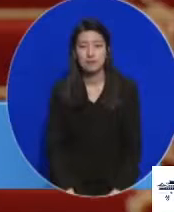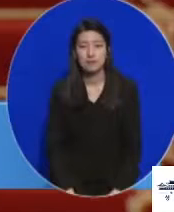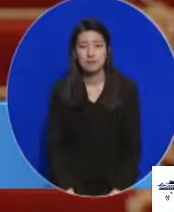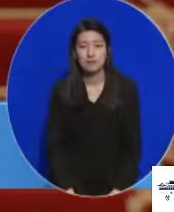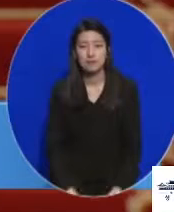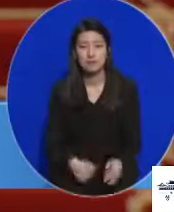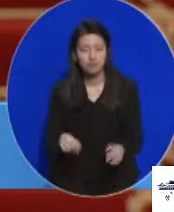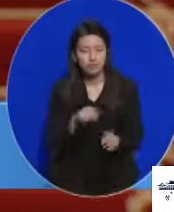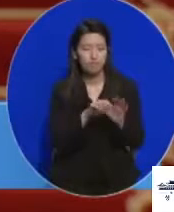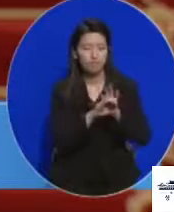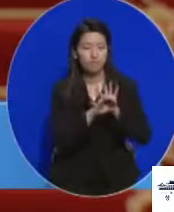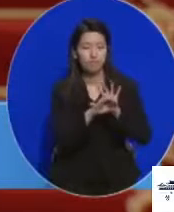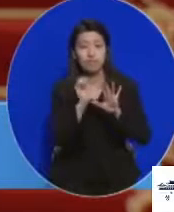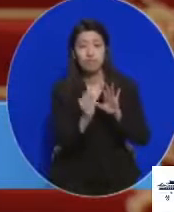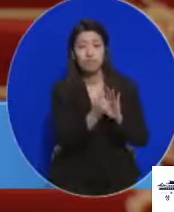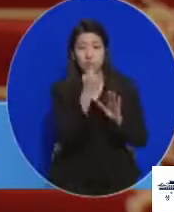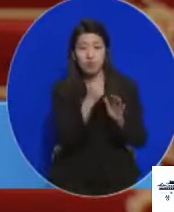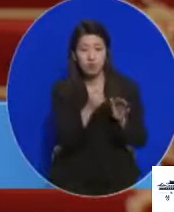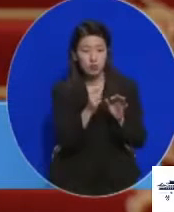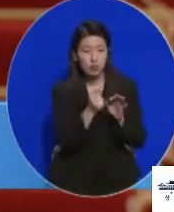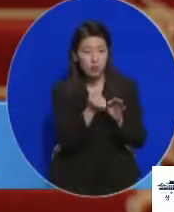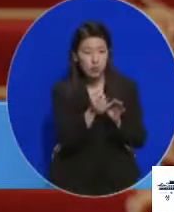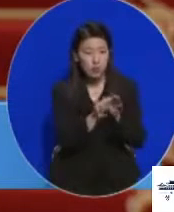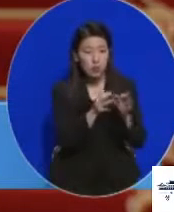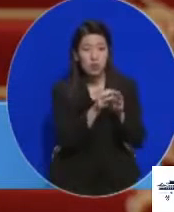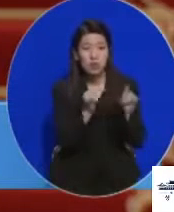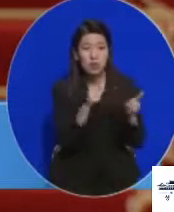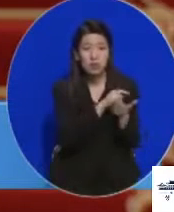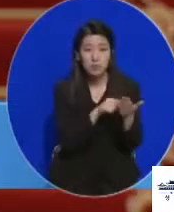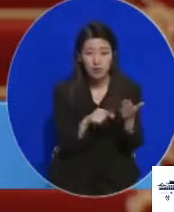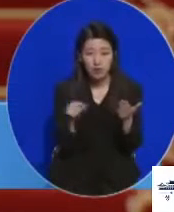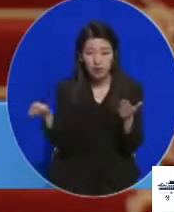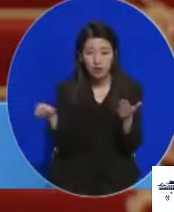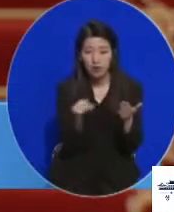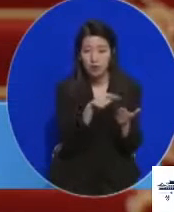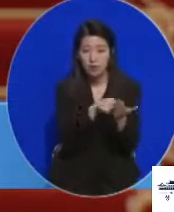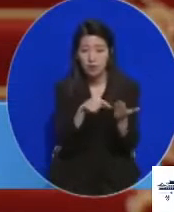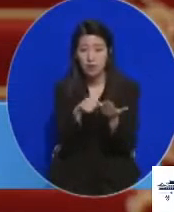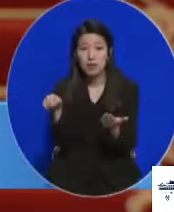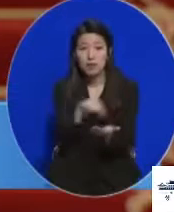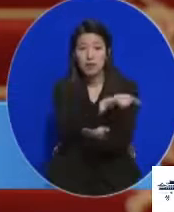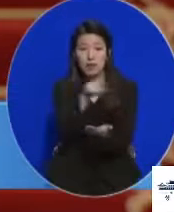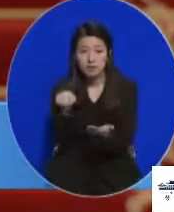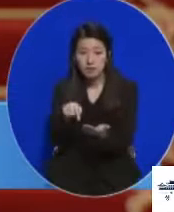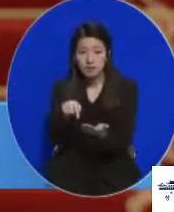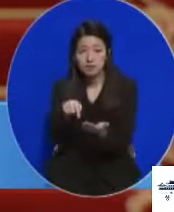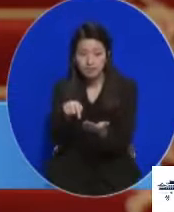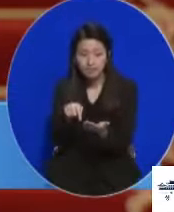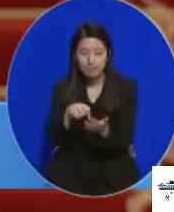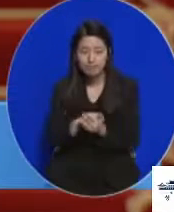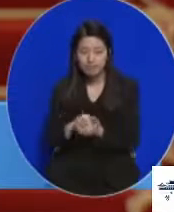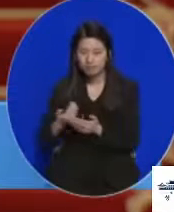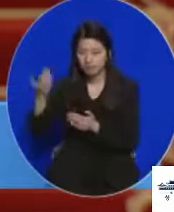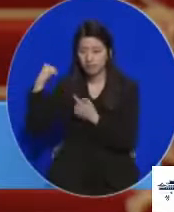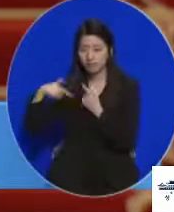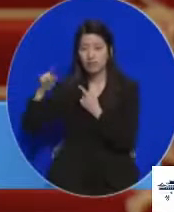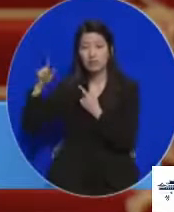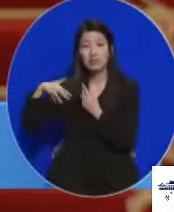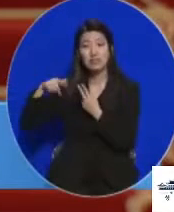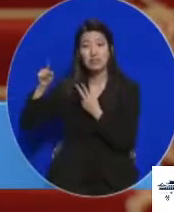계층을 지원하기 위해 오늘부터 280만 명 의 소상공인 자의 업자와